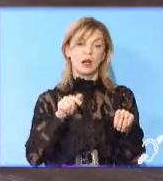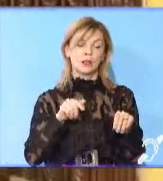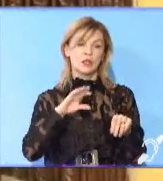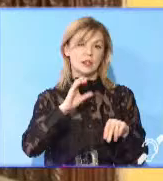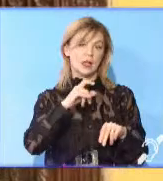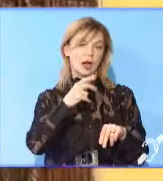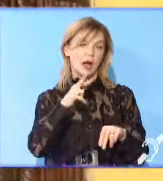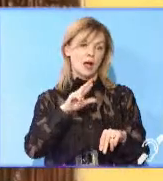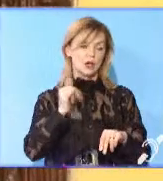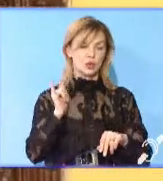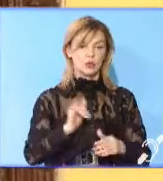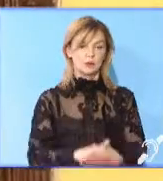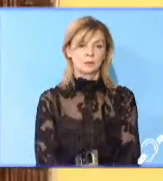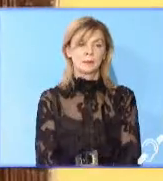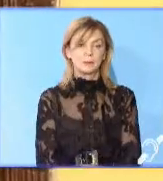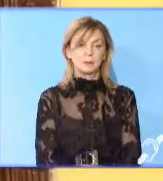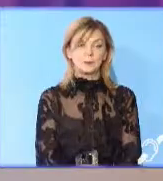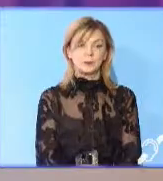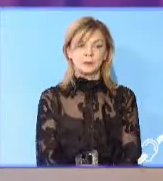de violență asupra copiilor.